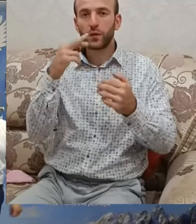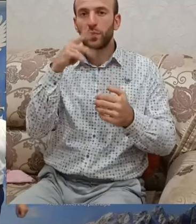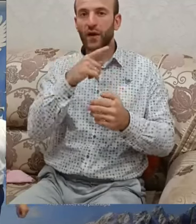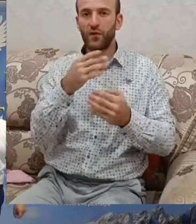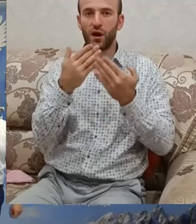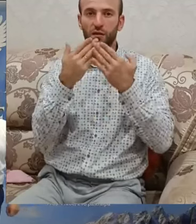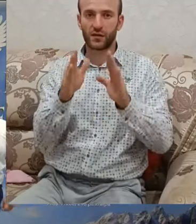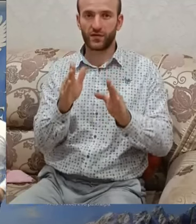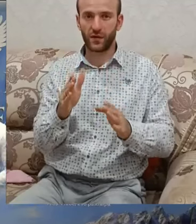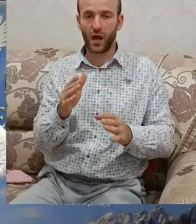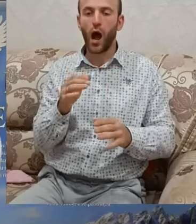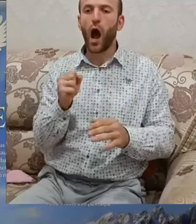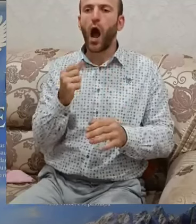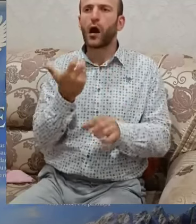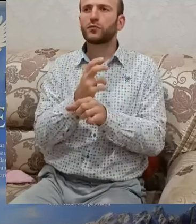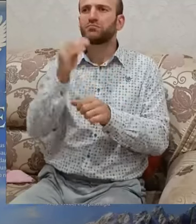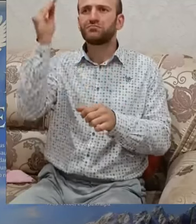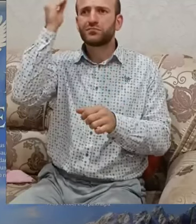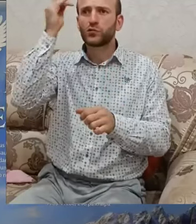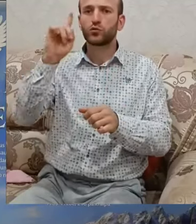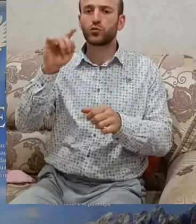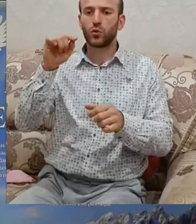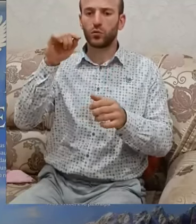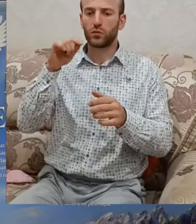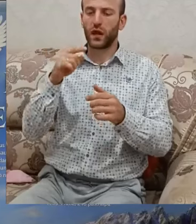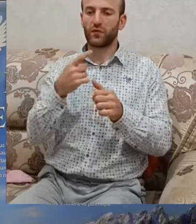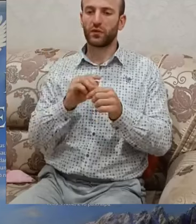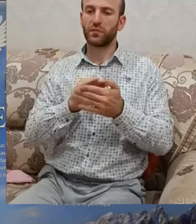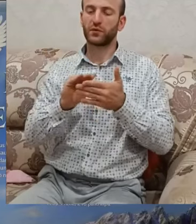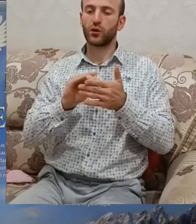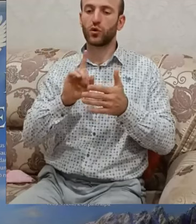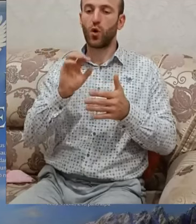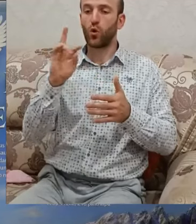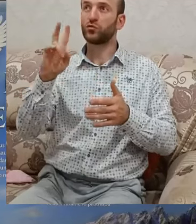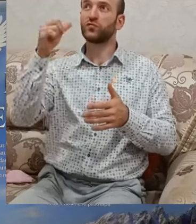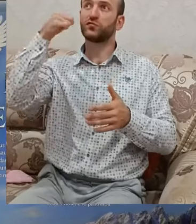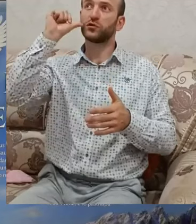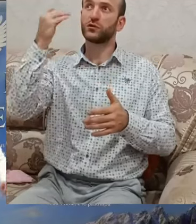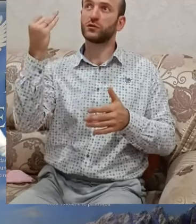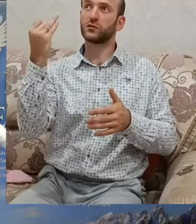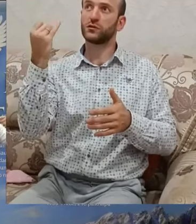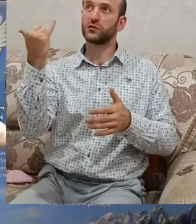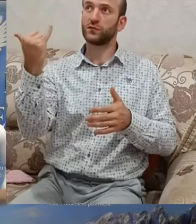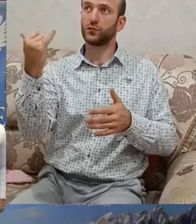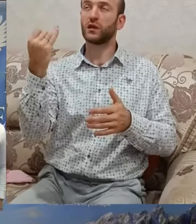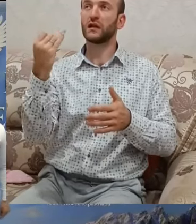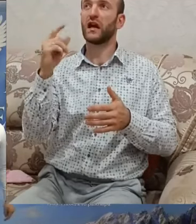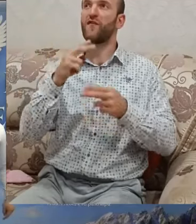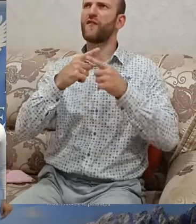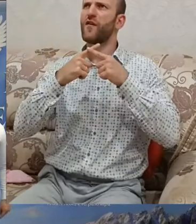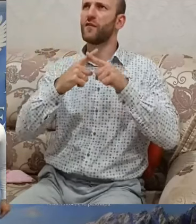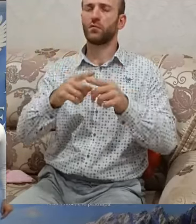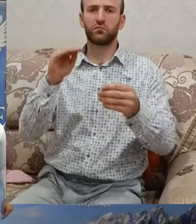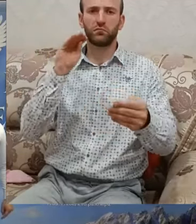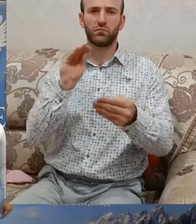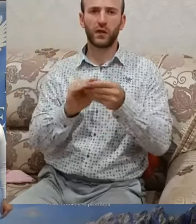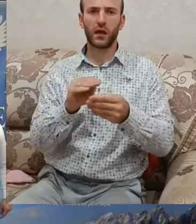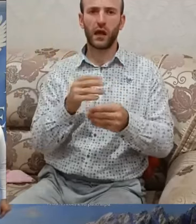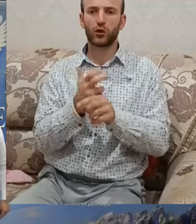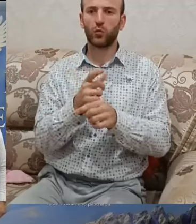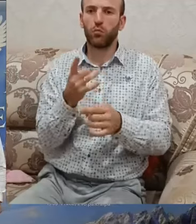он вчера, сегодня и во веки тот же? Tai не там, как поцитовать. Это не ради цитирования. Tai там, как потикеть. Но это чтобы